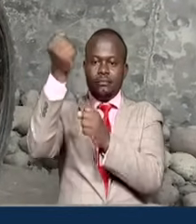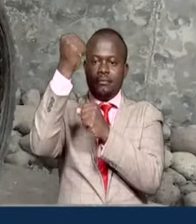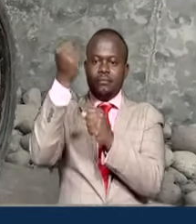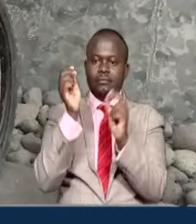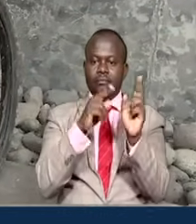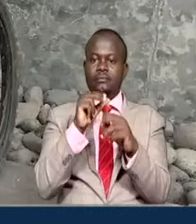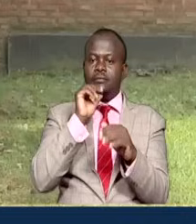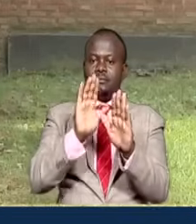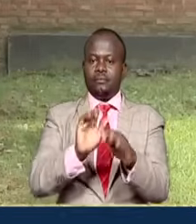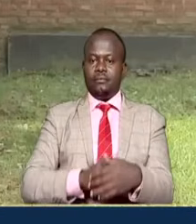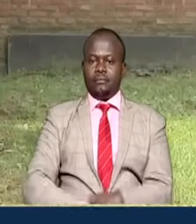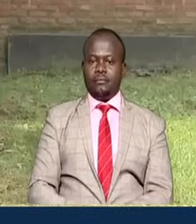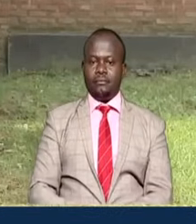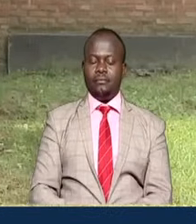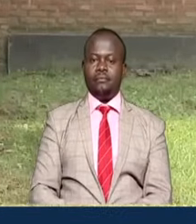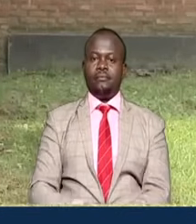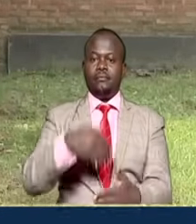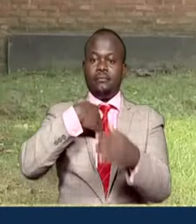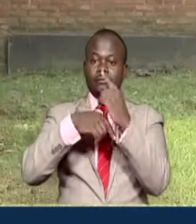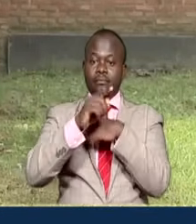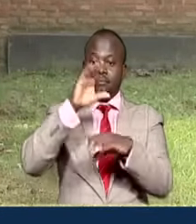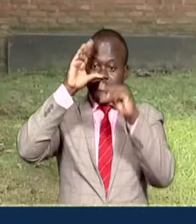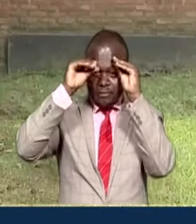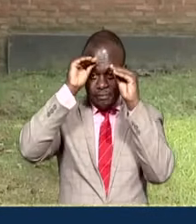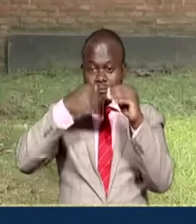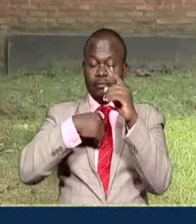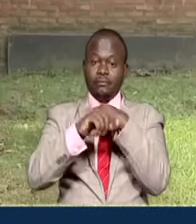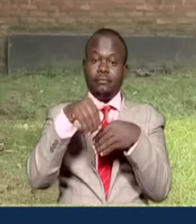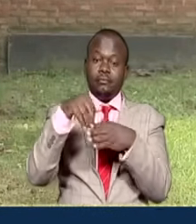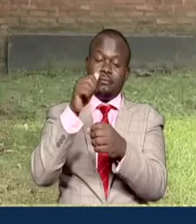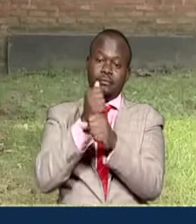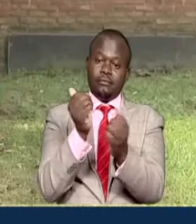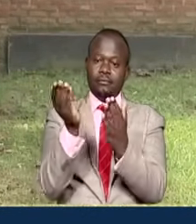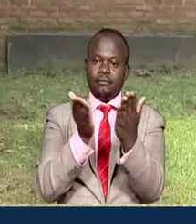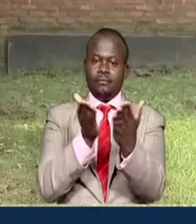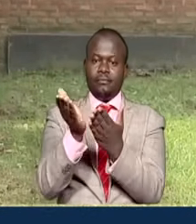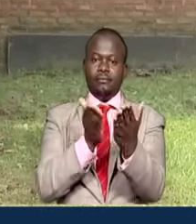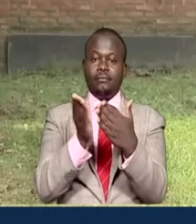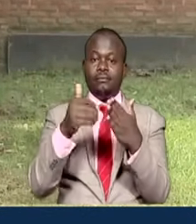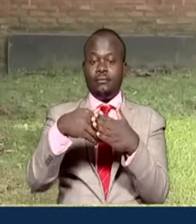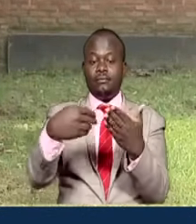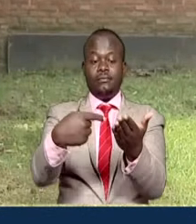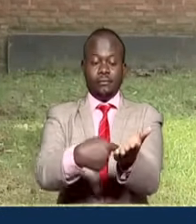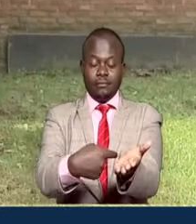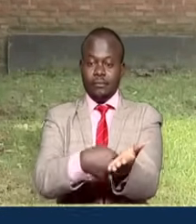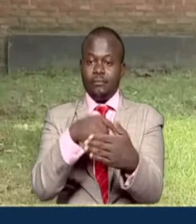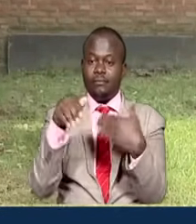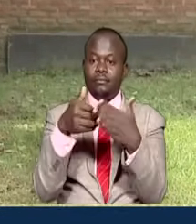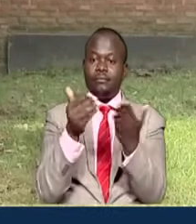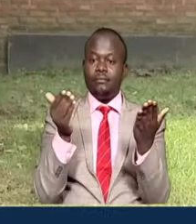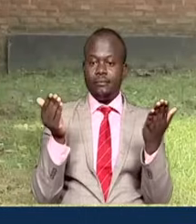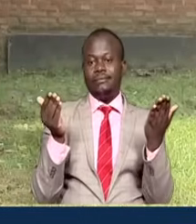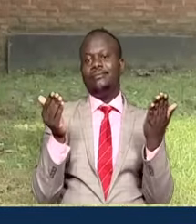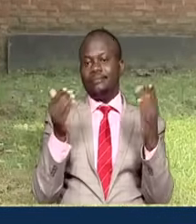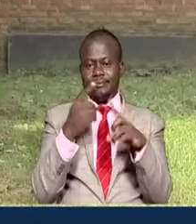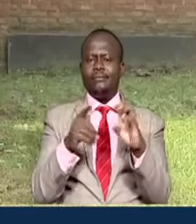basanga bitasigara. Ufite ubumuga ariga, ufite ubumuga arakorerwa serivisi, aravuzwa, aragira ubuhe,